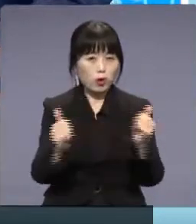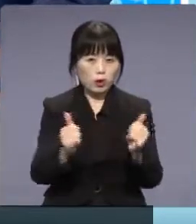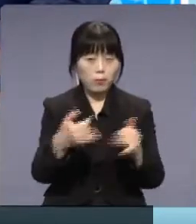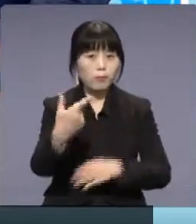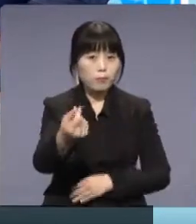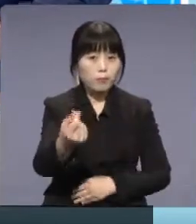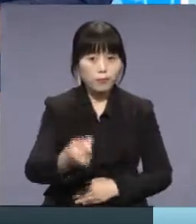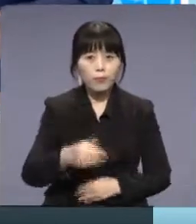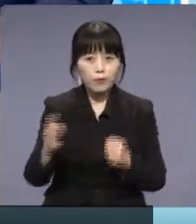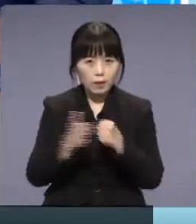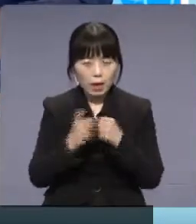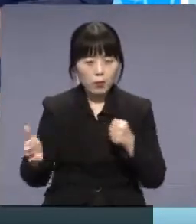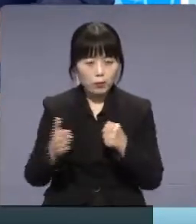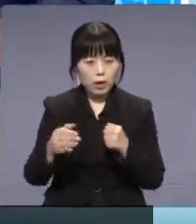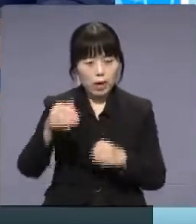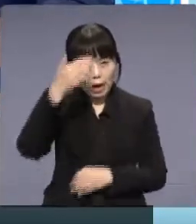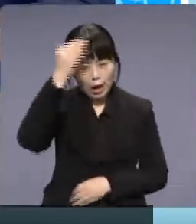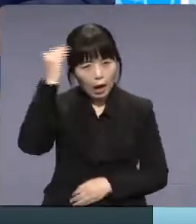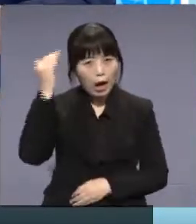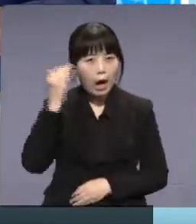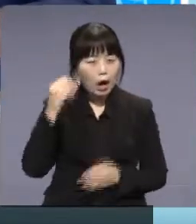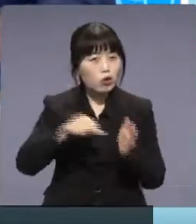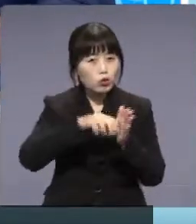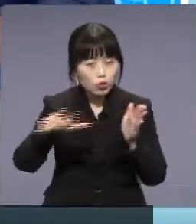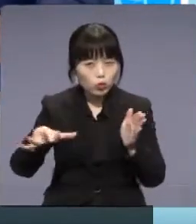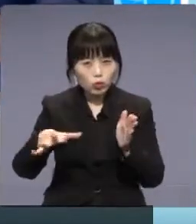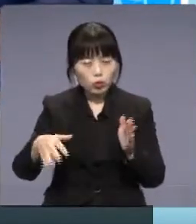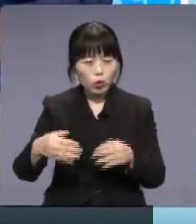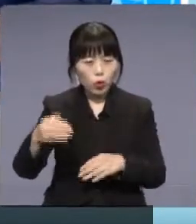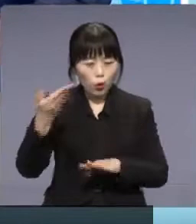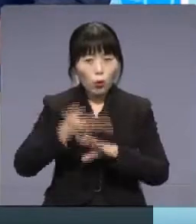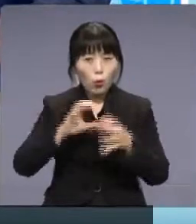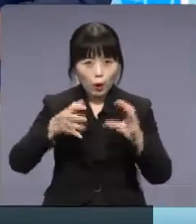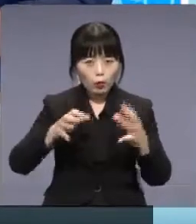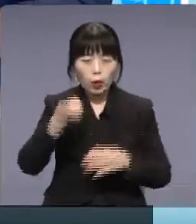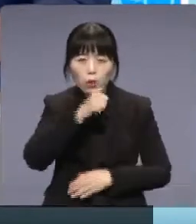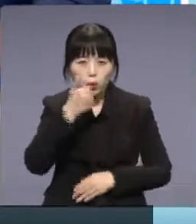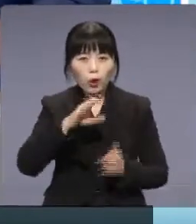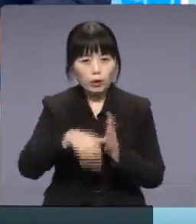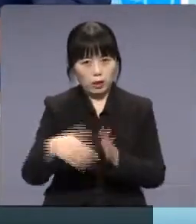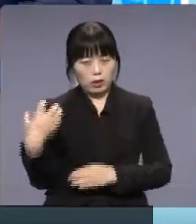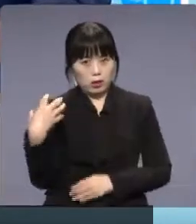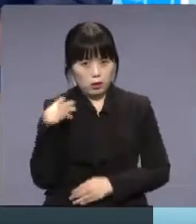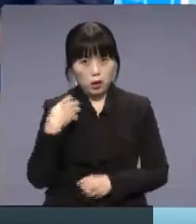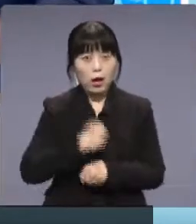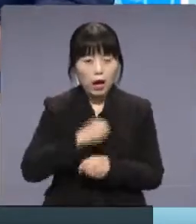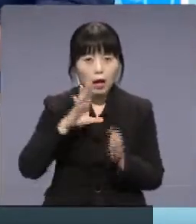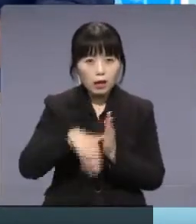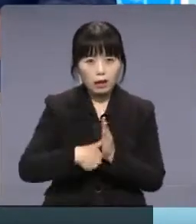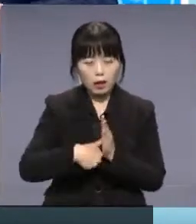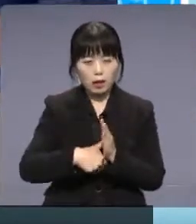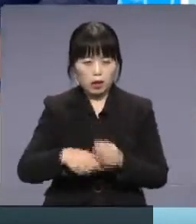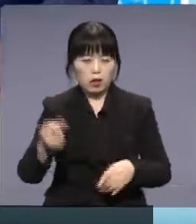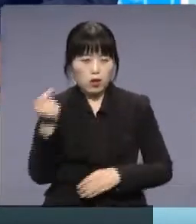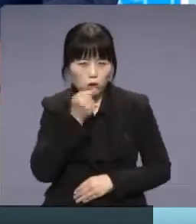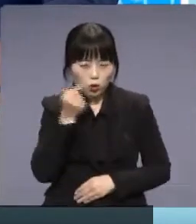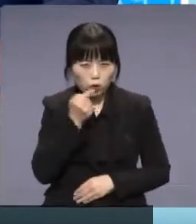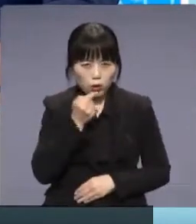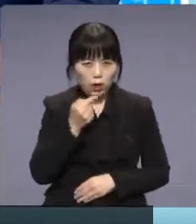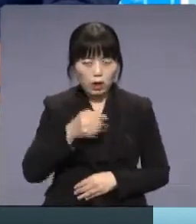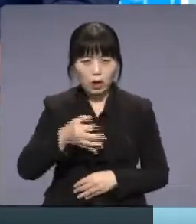따라서 저는 뭐 한류라든지 한국의 문화를 외국에 소개한다든지 이런 데 좀 역할을 하면서 철저하게 대신에